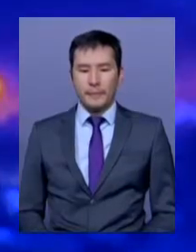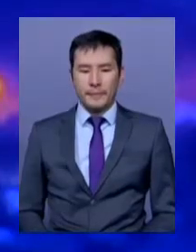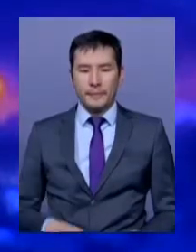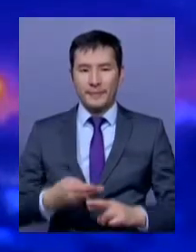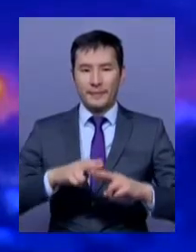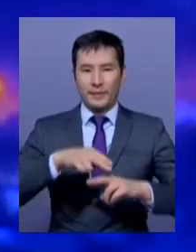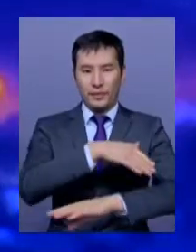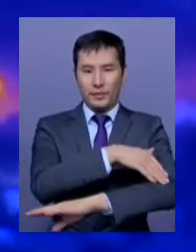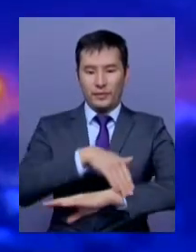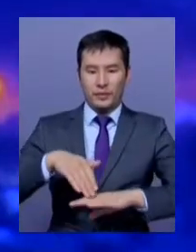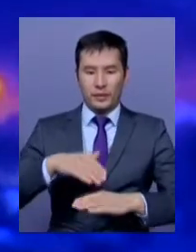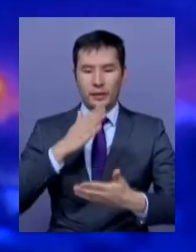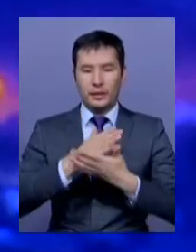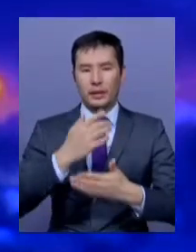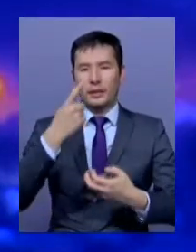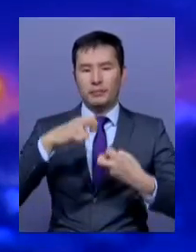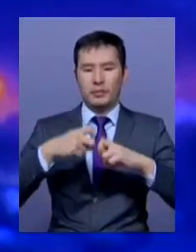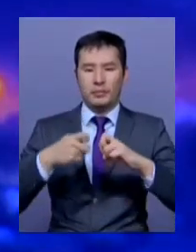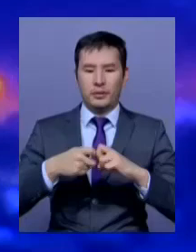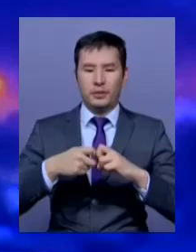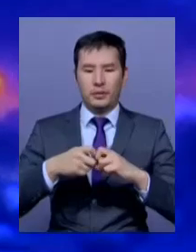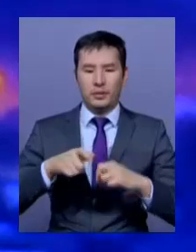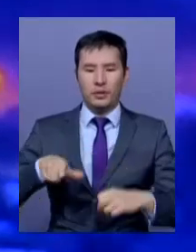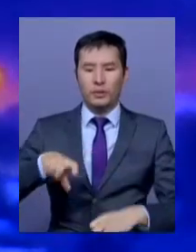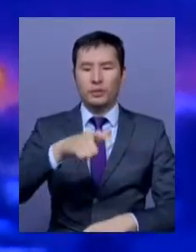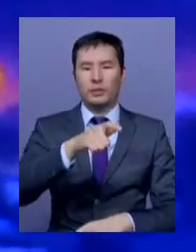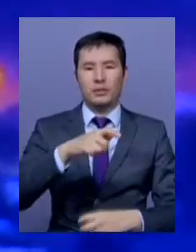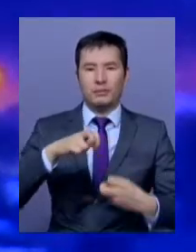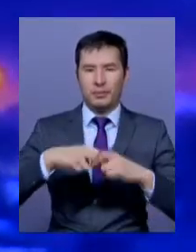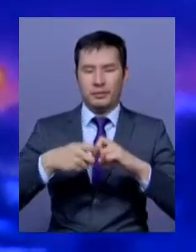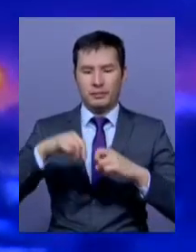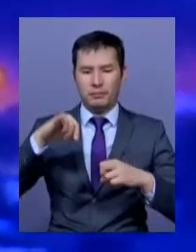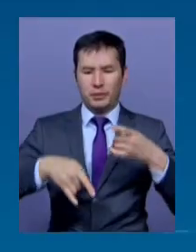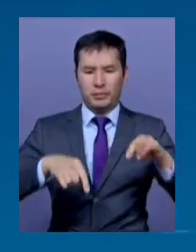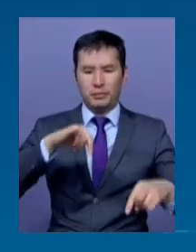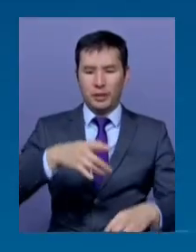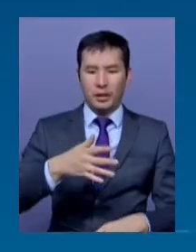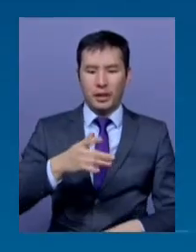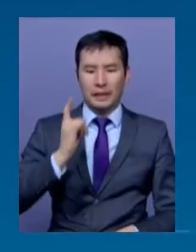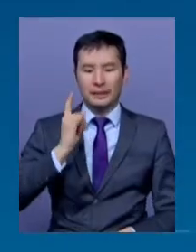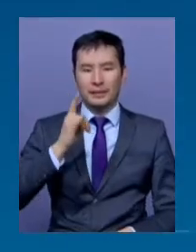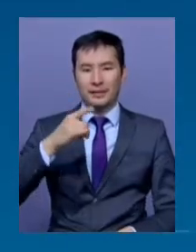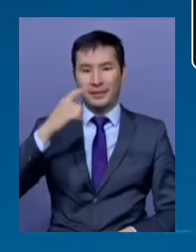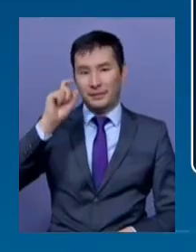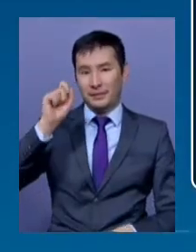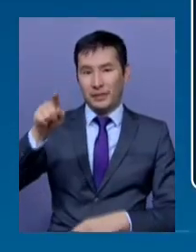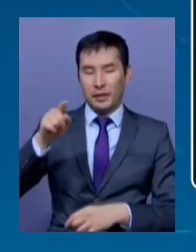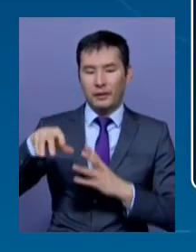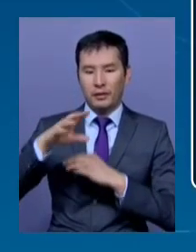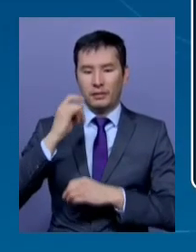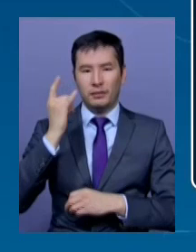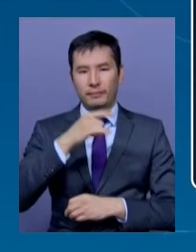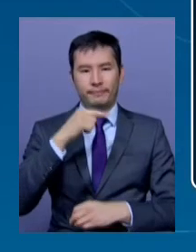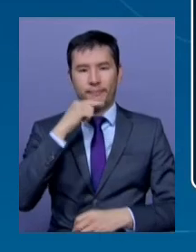Дегенмен елімізде өкпе қабынуын жұқтырғандар саны әлі де азаймай тұр. Бір тәулікте 231 адам пневмонияға шалдығып, бір науқас көз